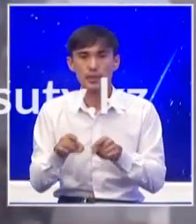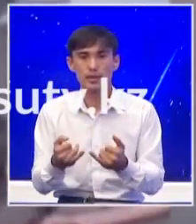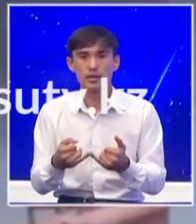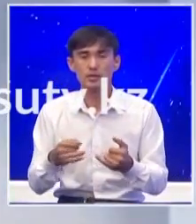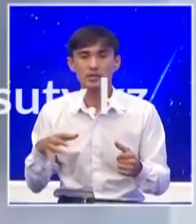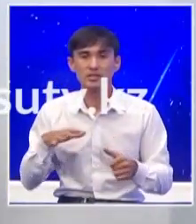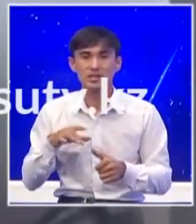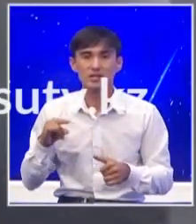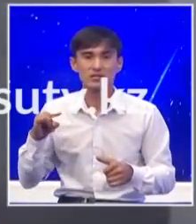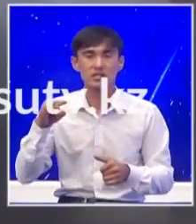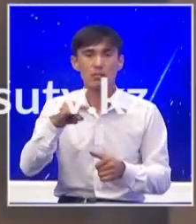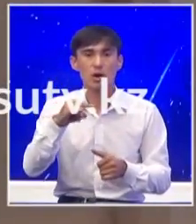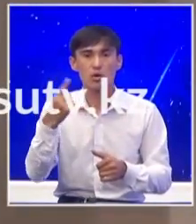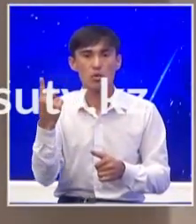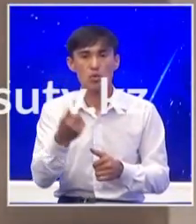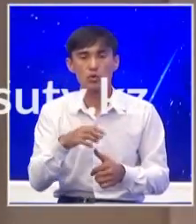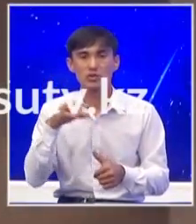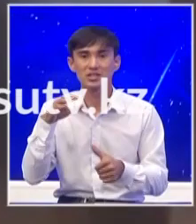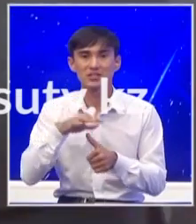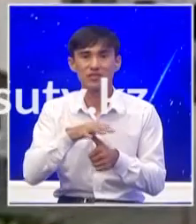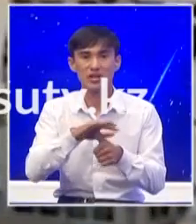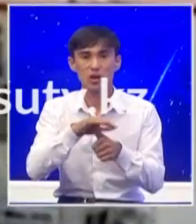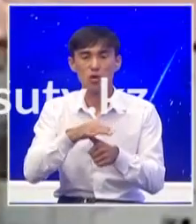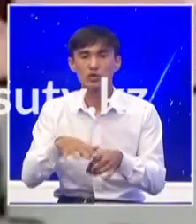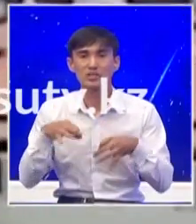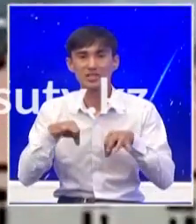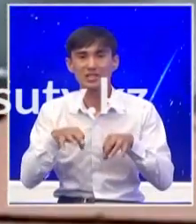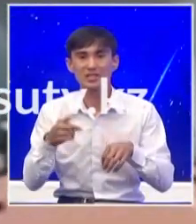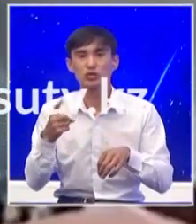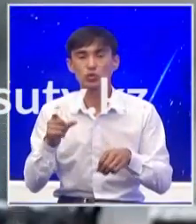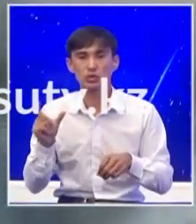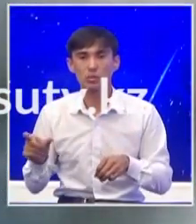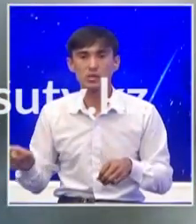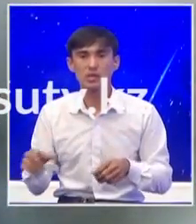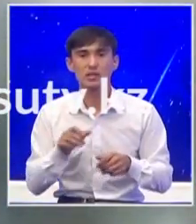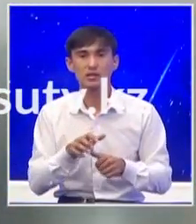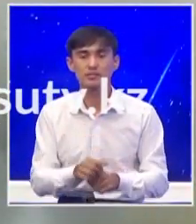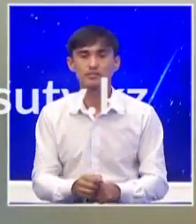самолет, 19 вертолетов, десятки единиц техники и сотни пожарных.